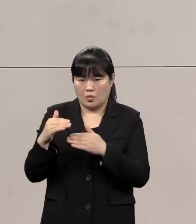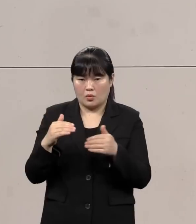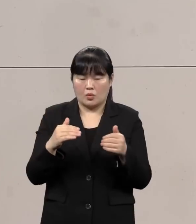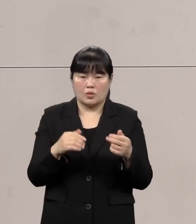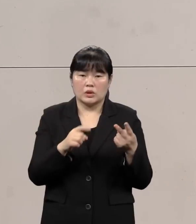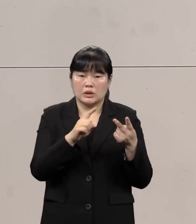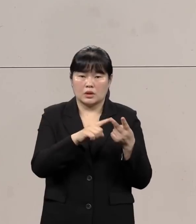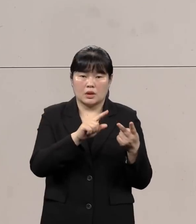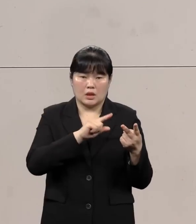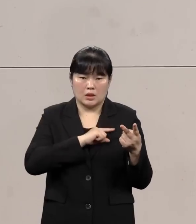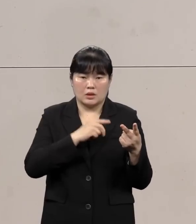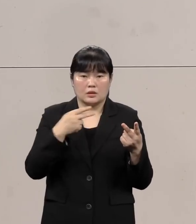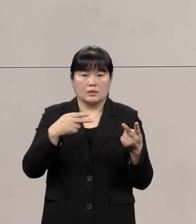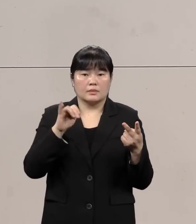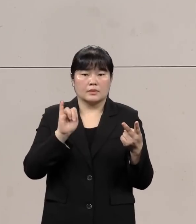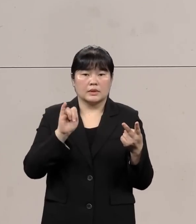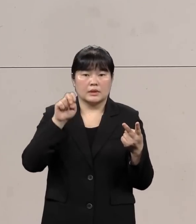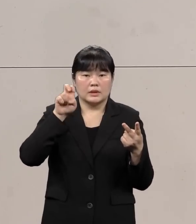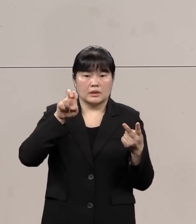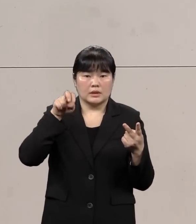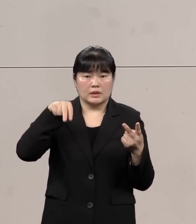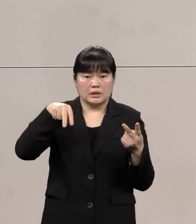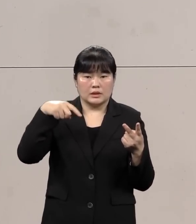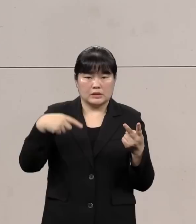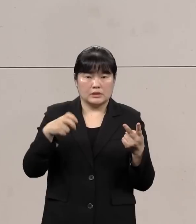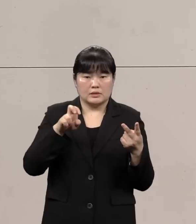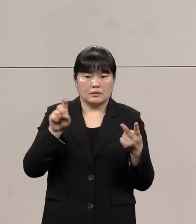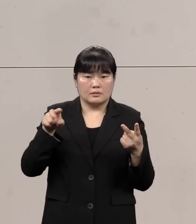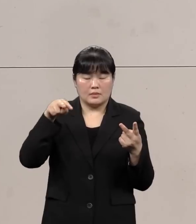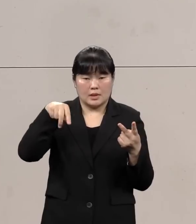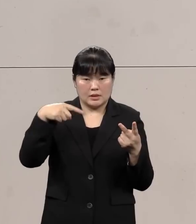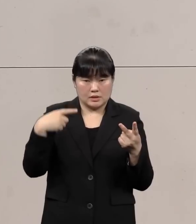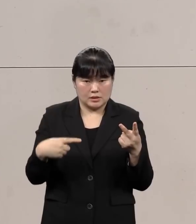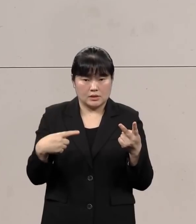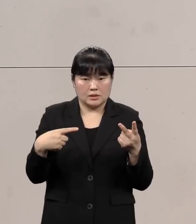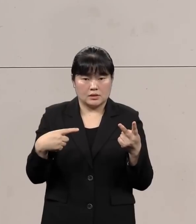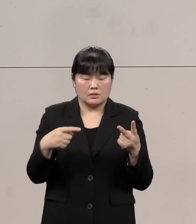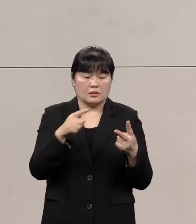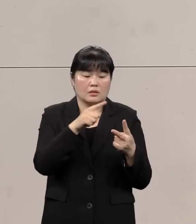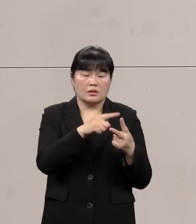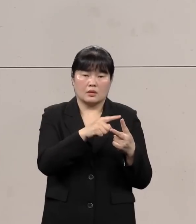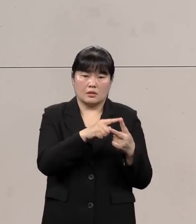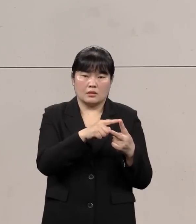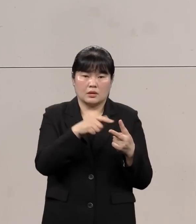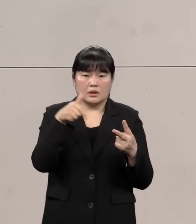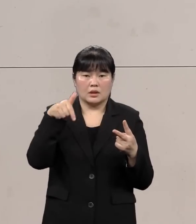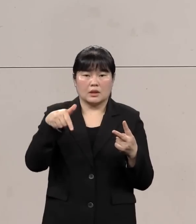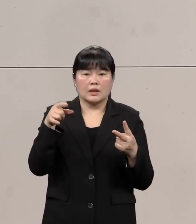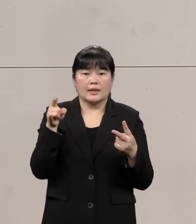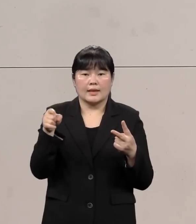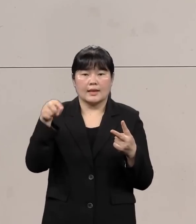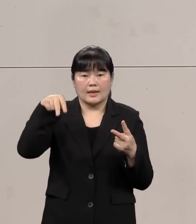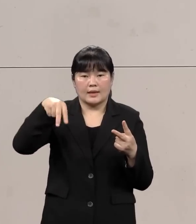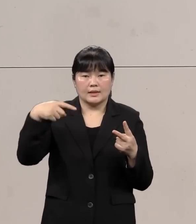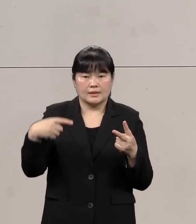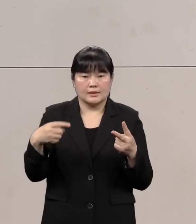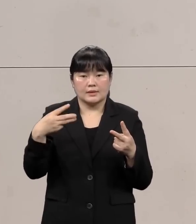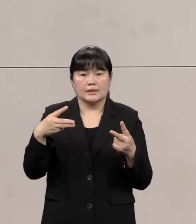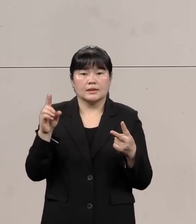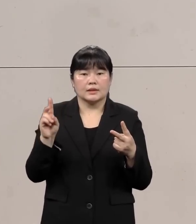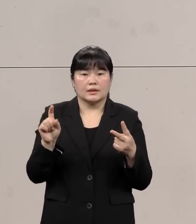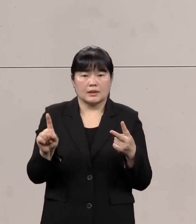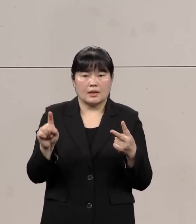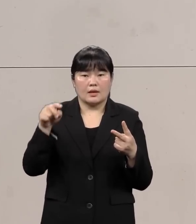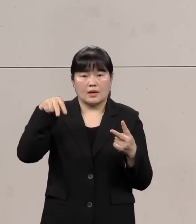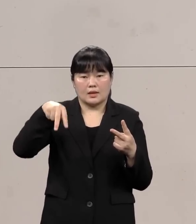이름이 디스마스라고 우리에게 알려줍니다 그러면 다른 죄수 이름도 있겠죠 게스타스라고